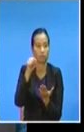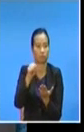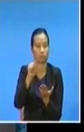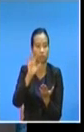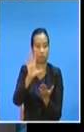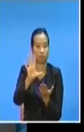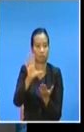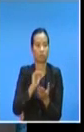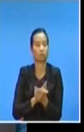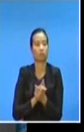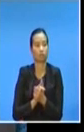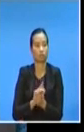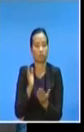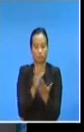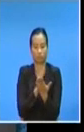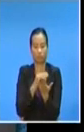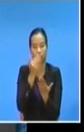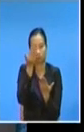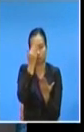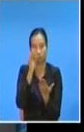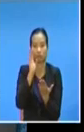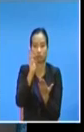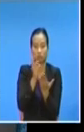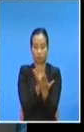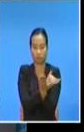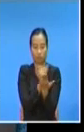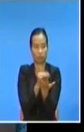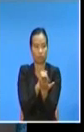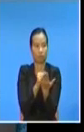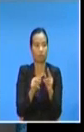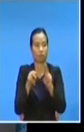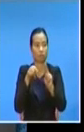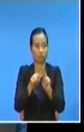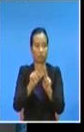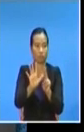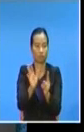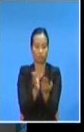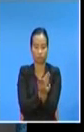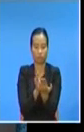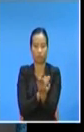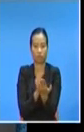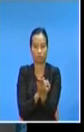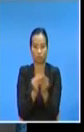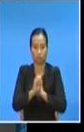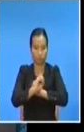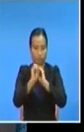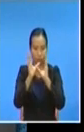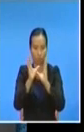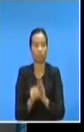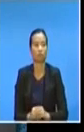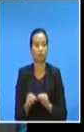2.5 ครับขออนุญาตครับหน้า6เป็นต้นไปเนี่ยนะครับ 2.5 หน้า6เป็นต้นไปเดี๋ยวครับก็จะชัดเจนอยู่ในหลักเกณ